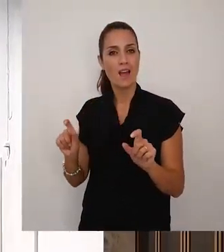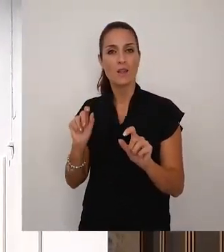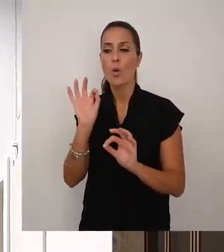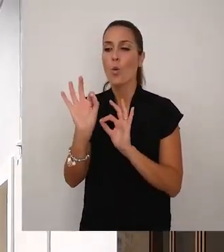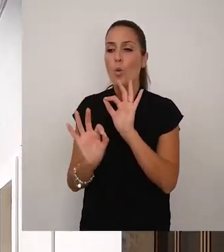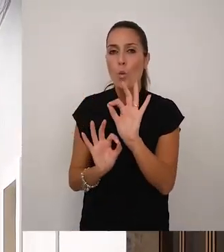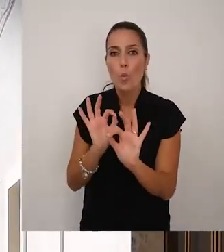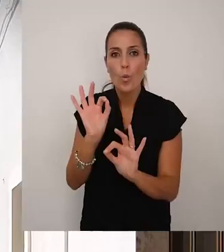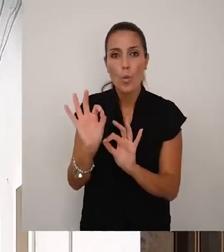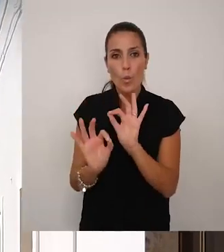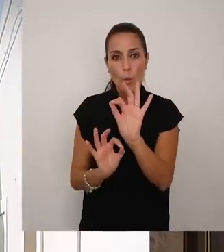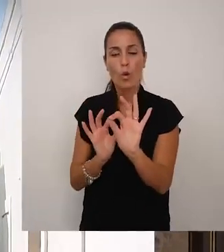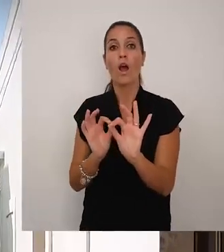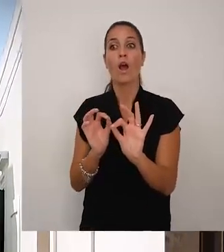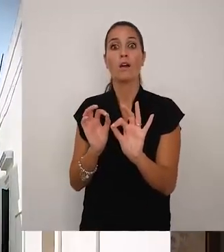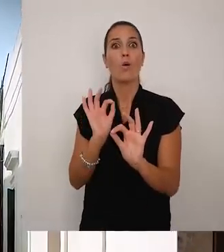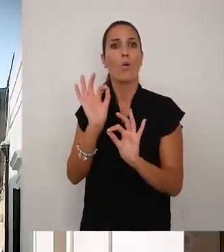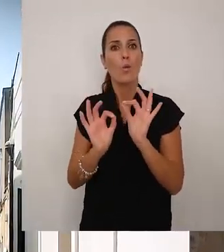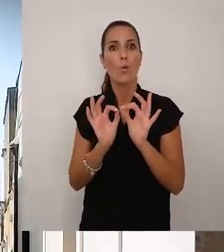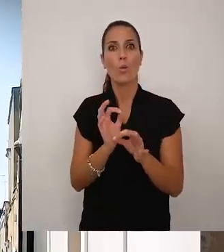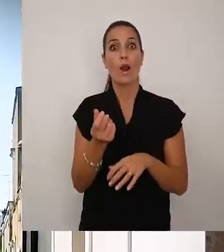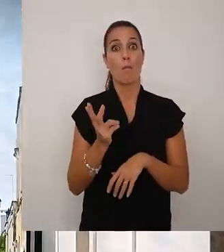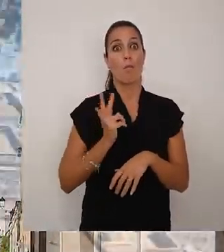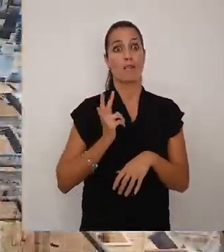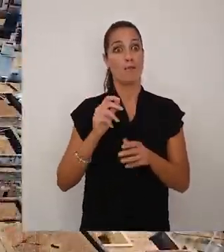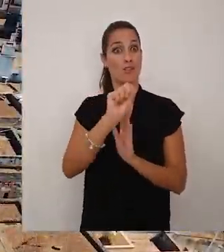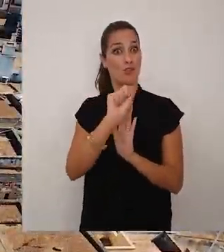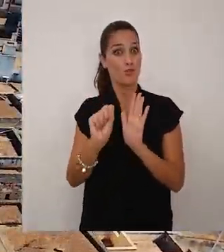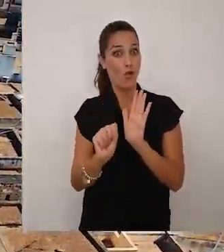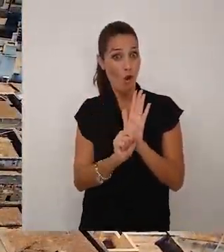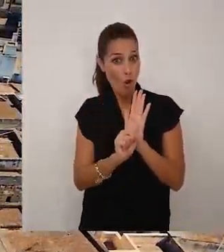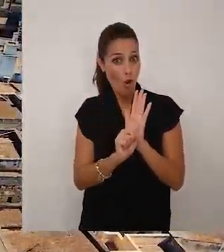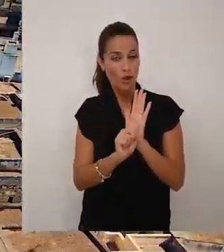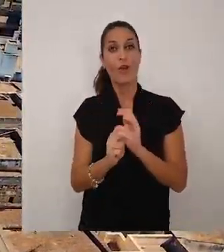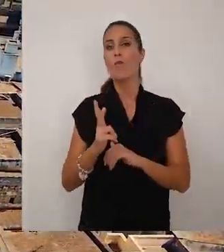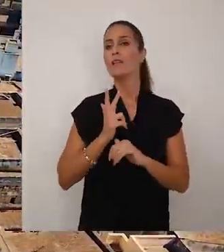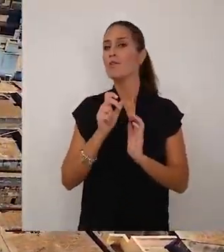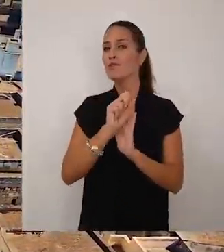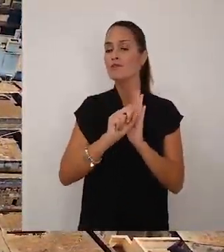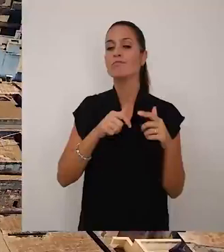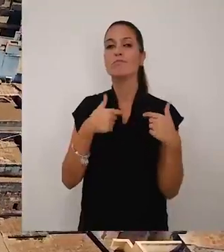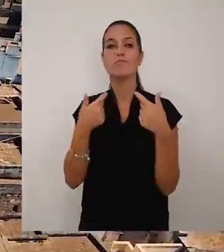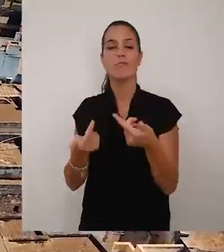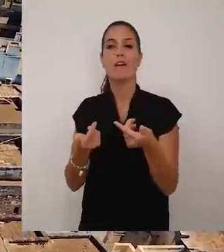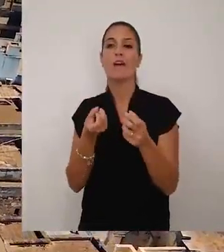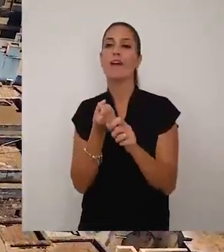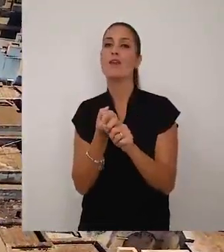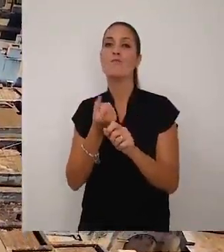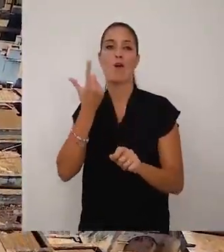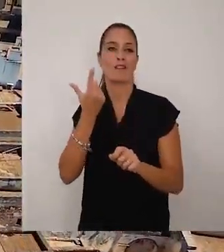estrema attenzione si prendono cura dell'importante patrimonio storico che impreziosisce e rende unico il grazioso borgo